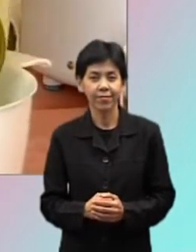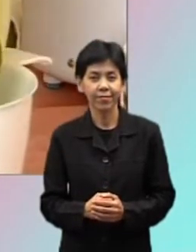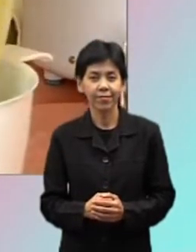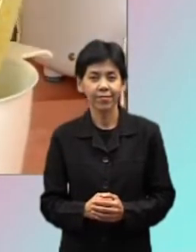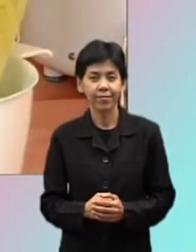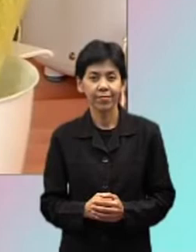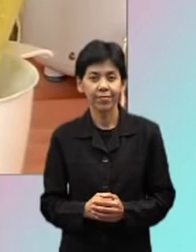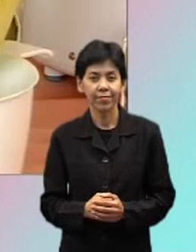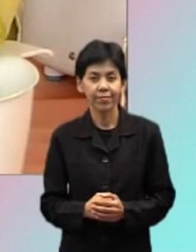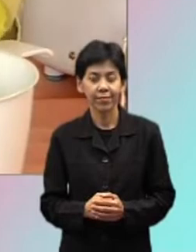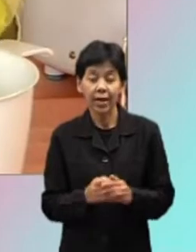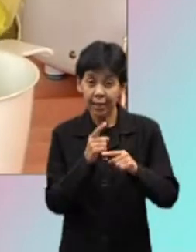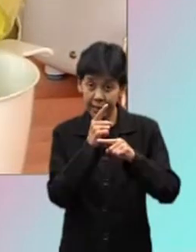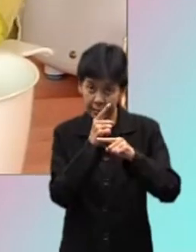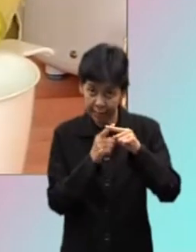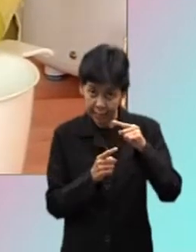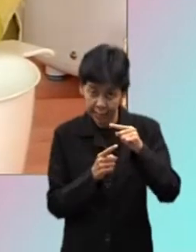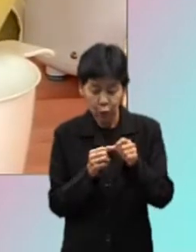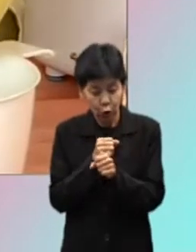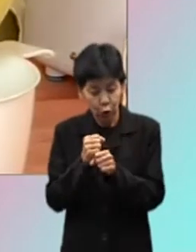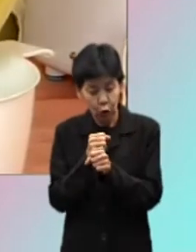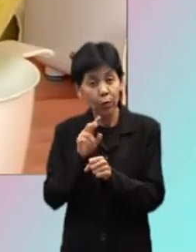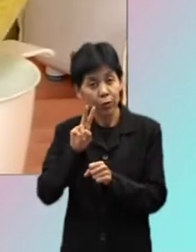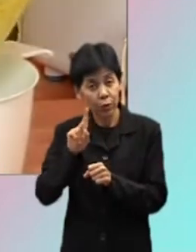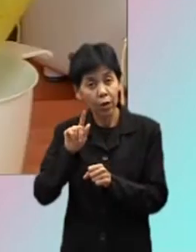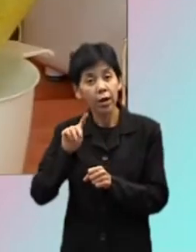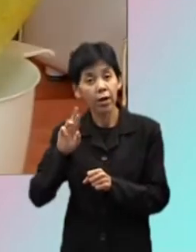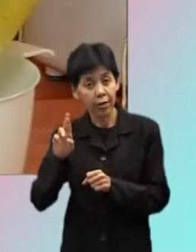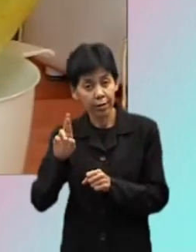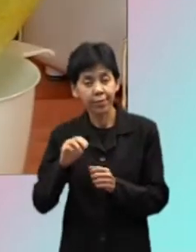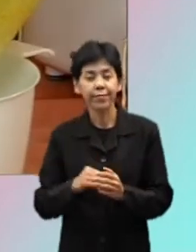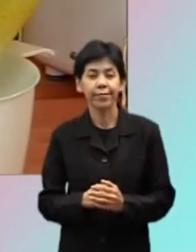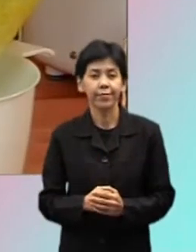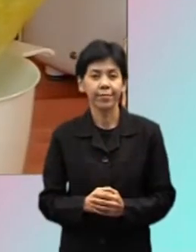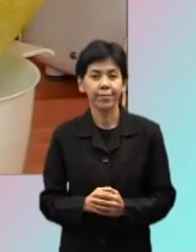ดอกสโนครึ่งกิโลนม2ลิตรนะคะ